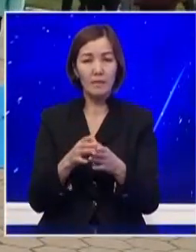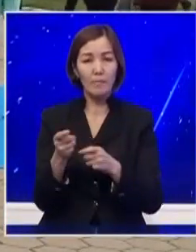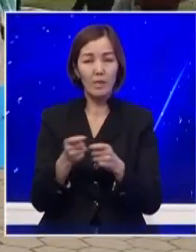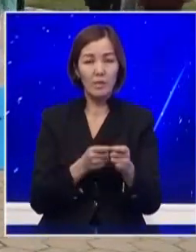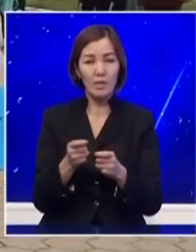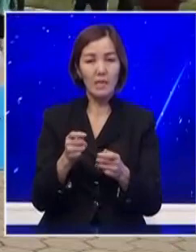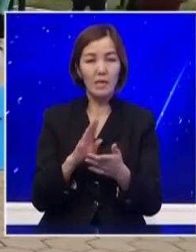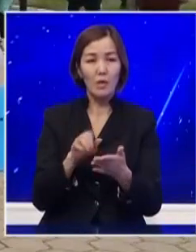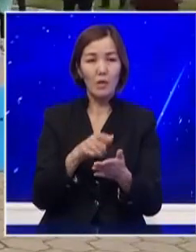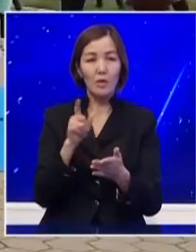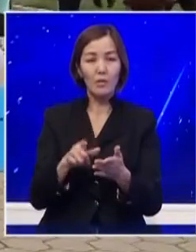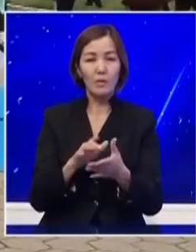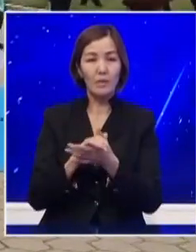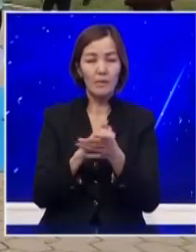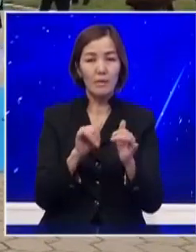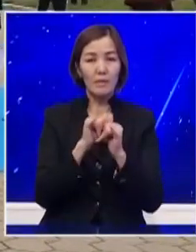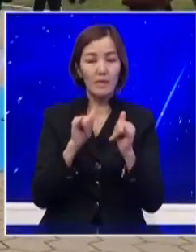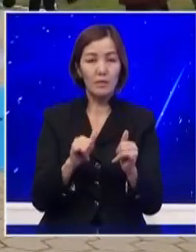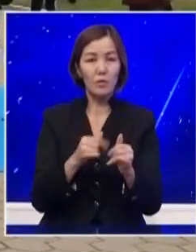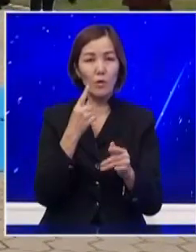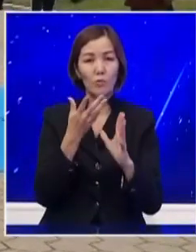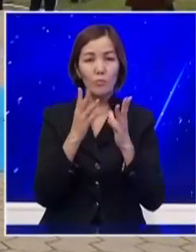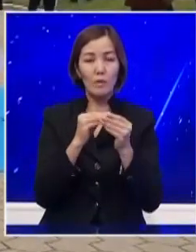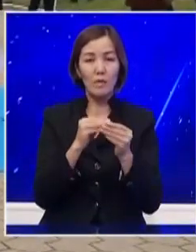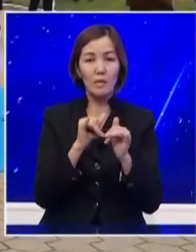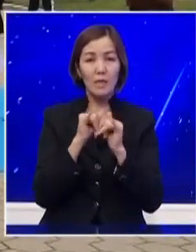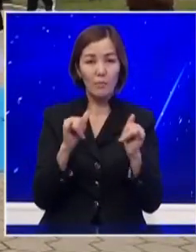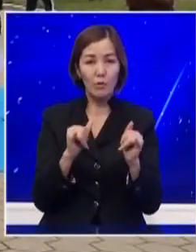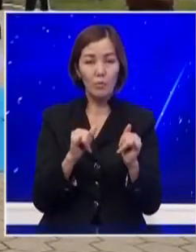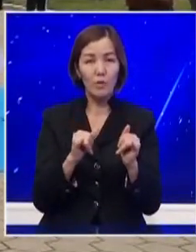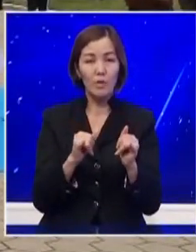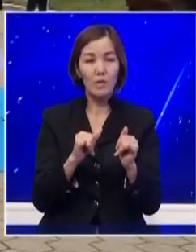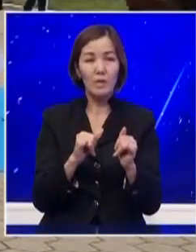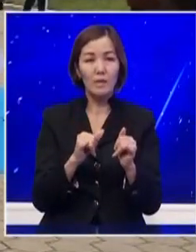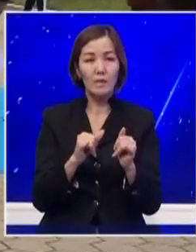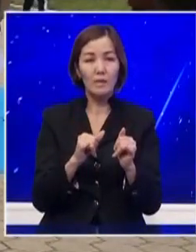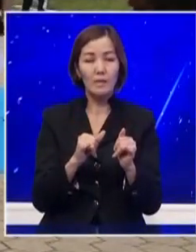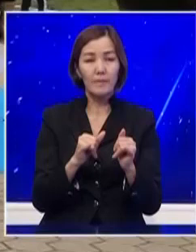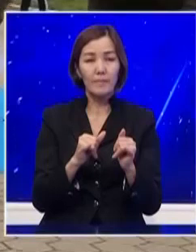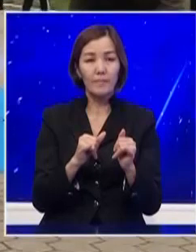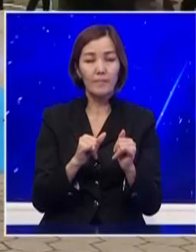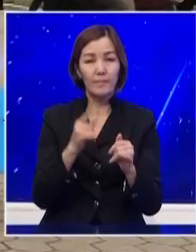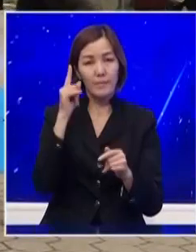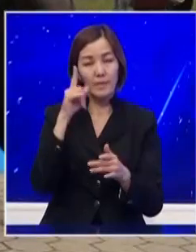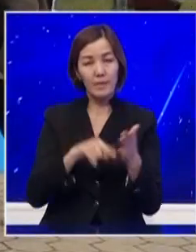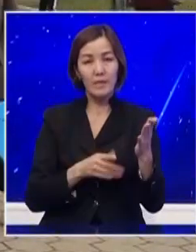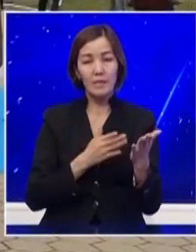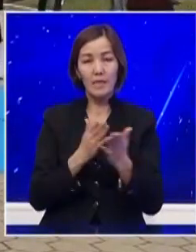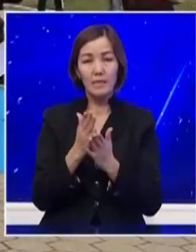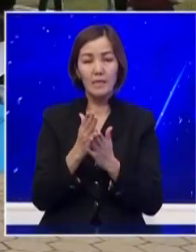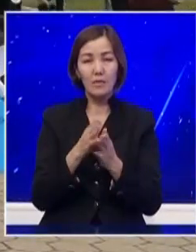өзара ынтымақтастығын арттыру, еліміздің дін саласындағы мемлекеттік саясатын жүзеге асуына ықпал